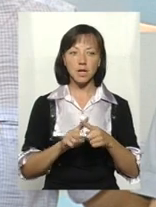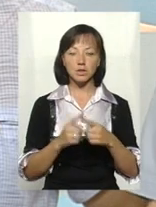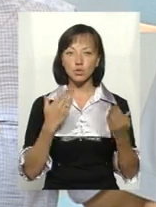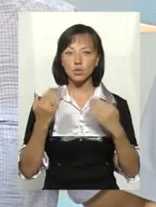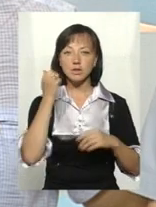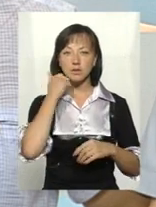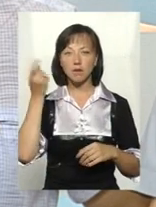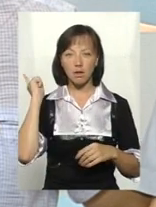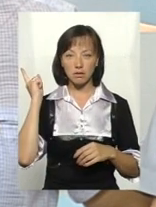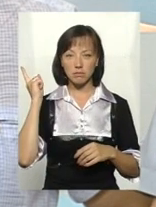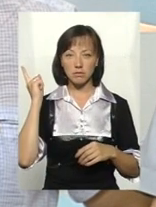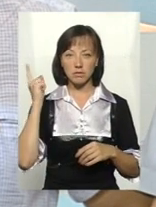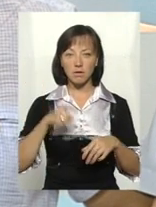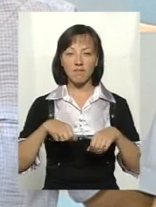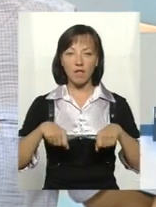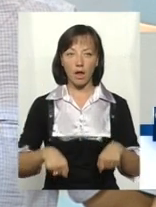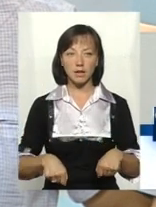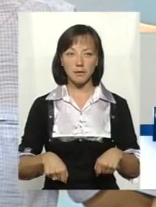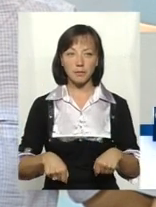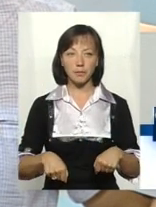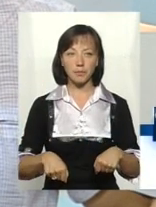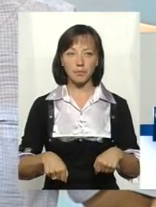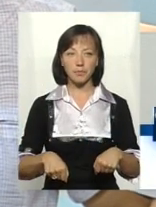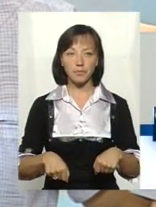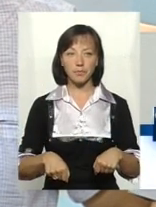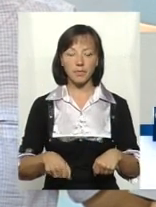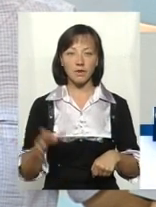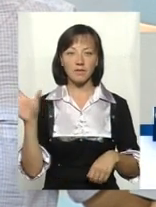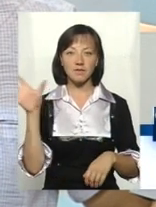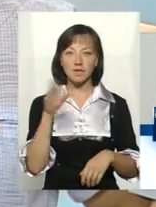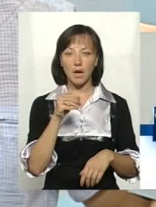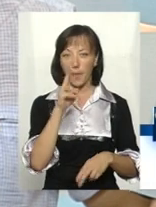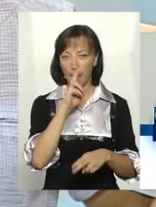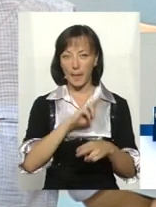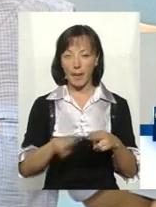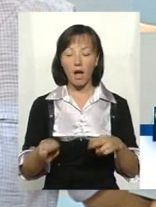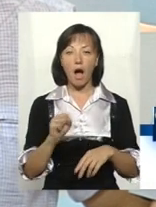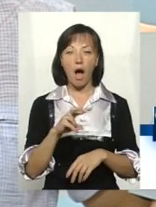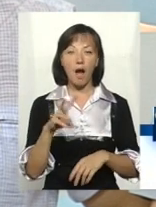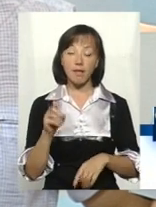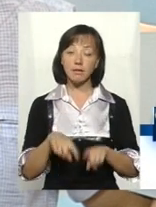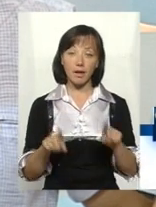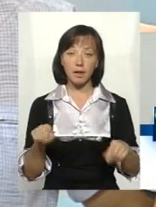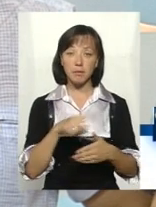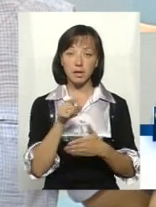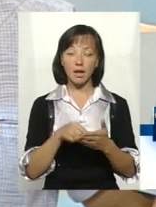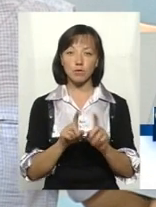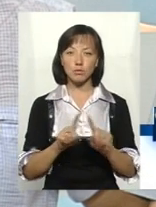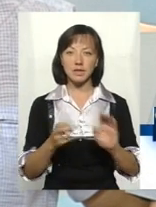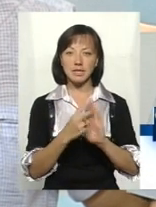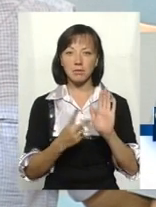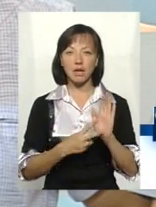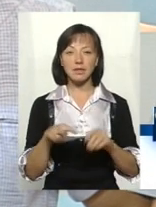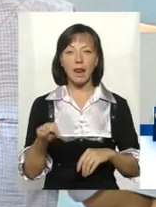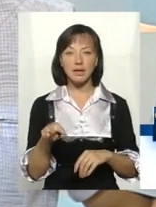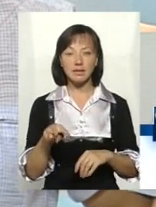старої гвардії, все пішло в пісок. Але деякі питання, особливо по 17-му